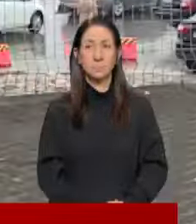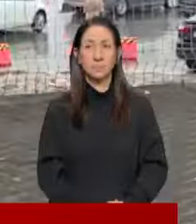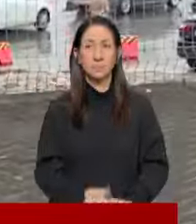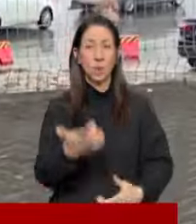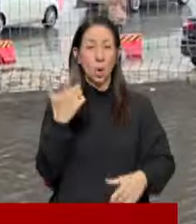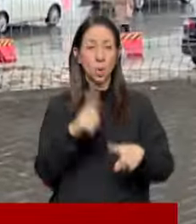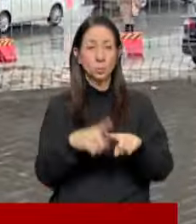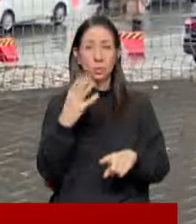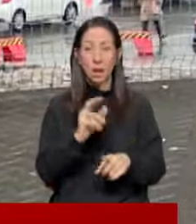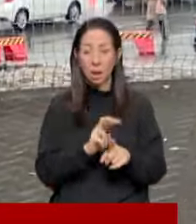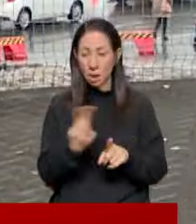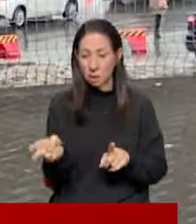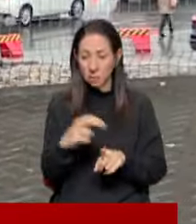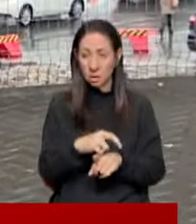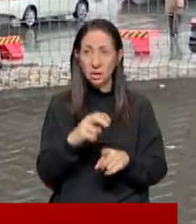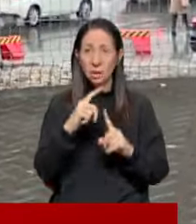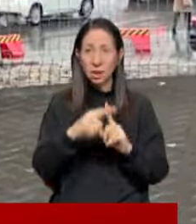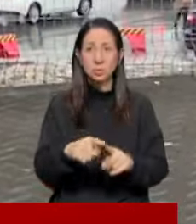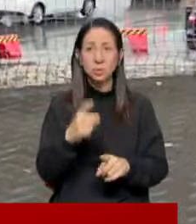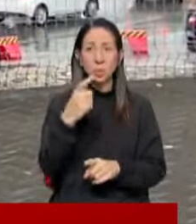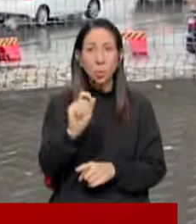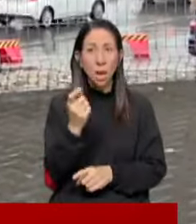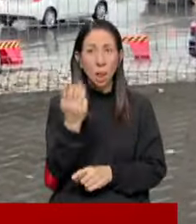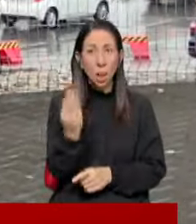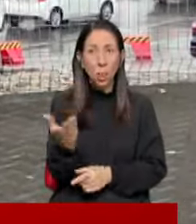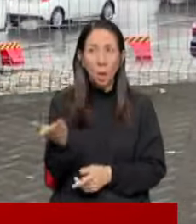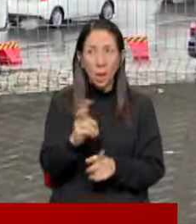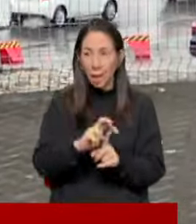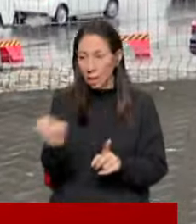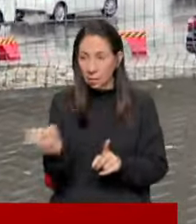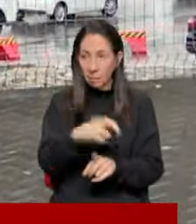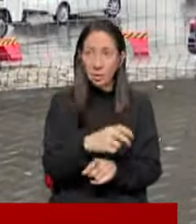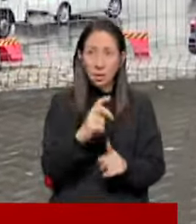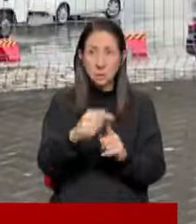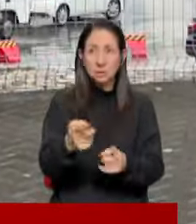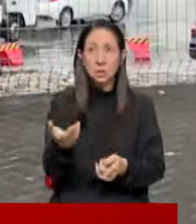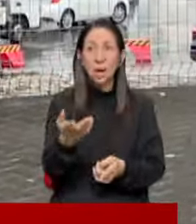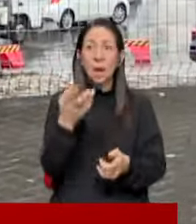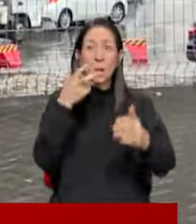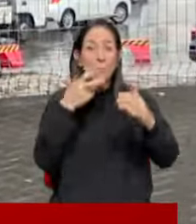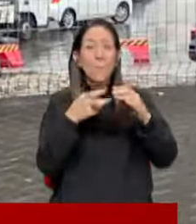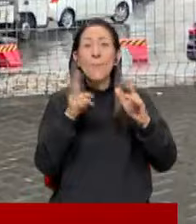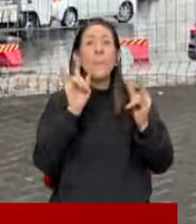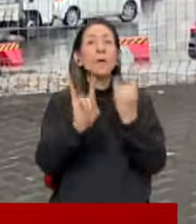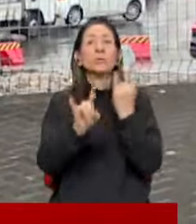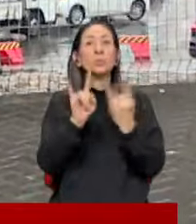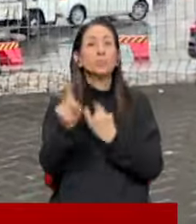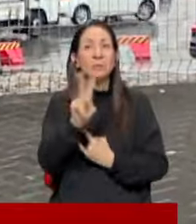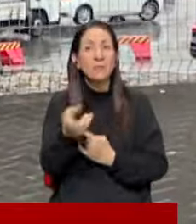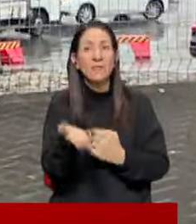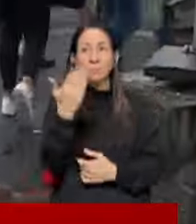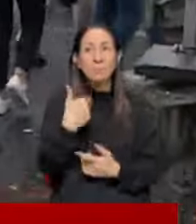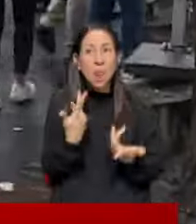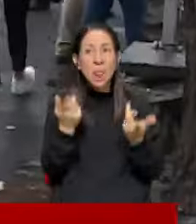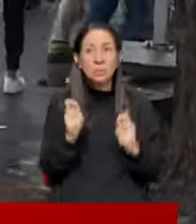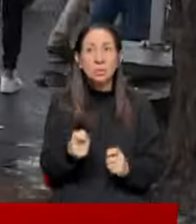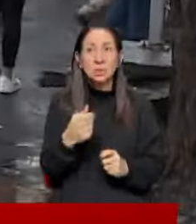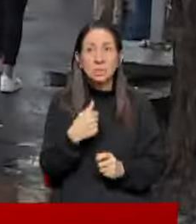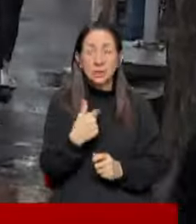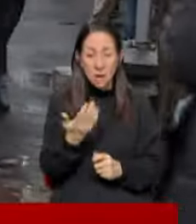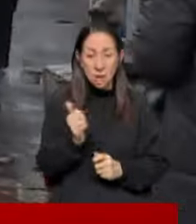Lüks oldu baksana abi, indi bindi taksi. Taksi ücretleri böyle 90 lira oldu yani indi bindiye taksiye. Metrobüs 20 liraya geçti. Ne yapacağız abi biz böyle? Ben